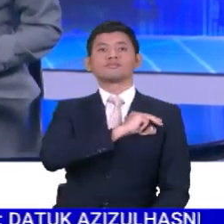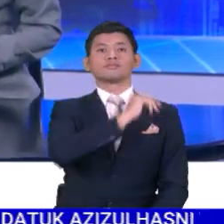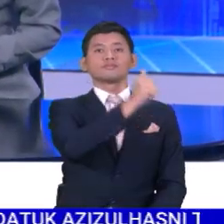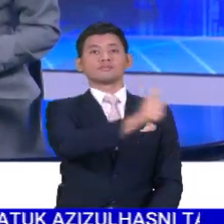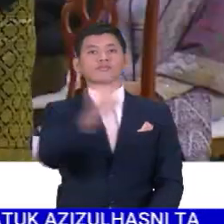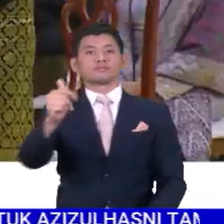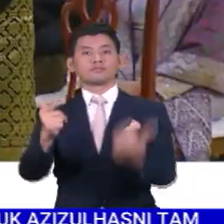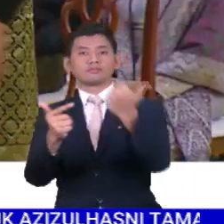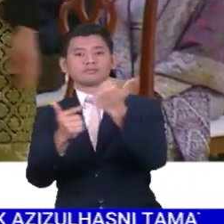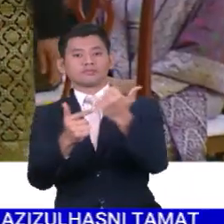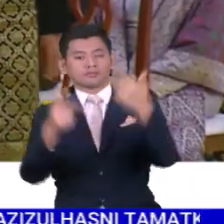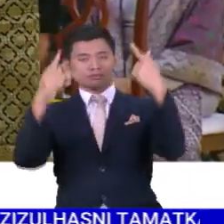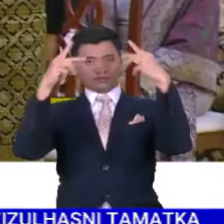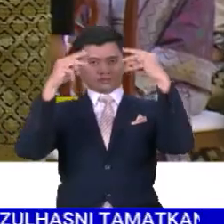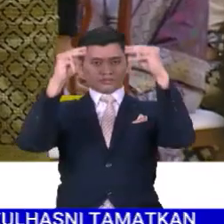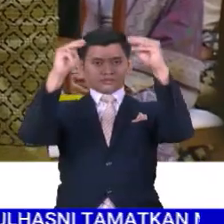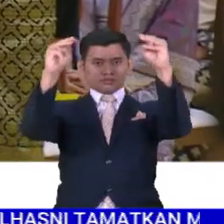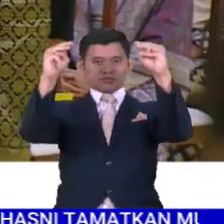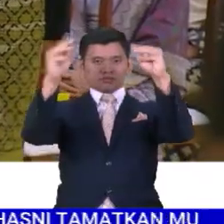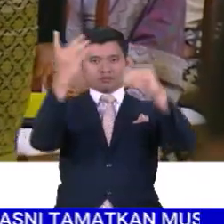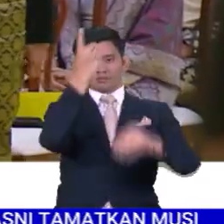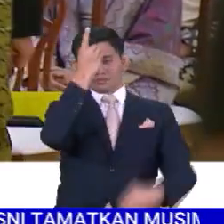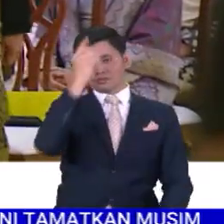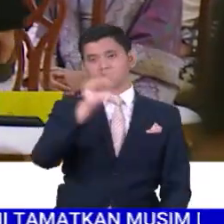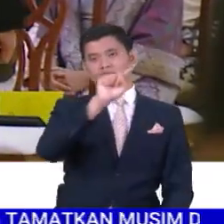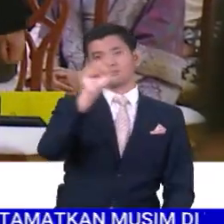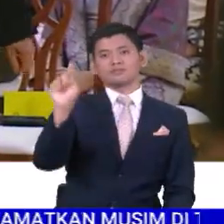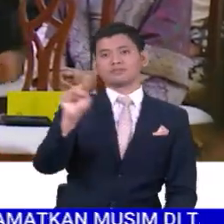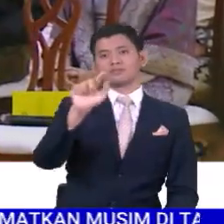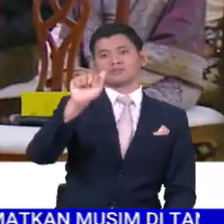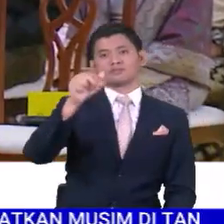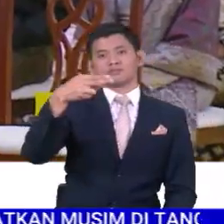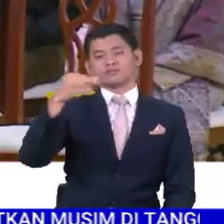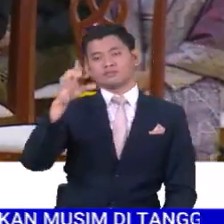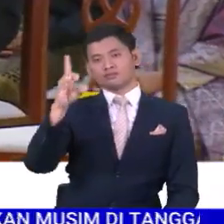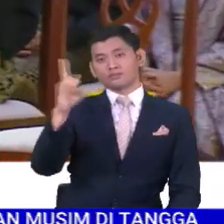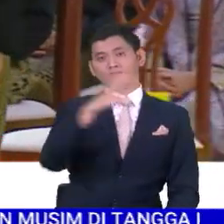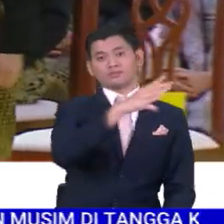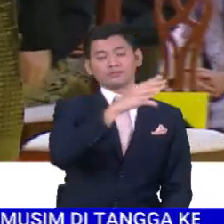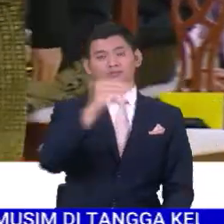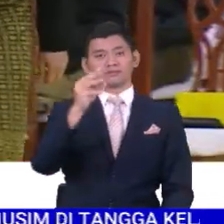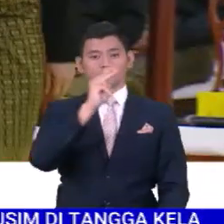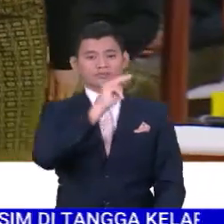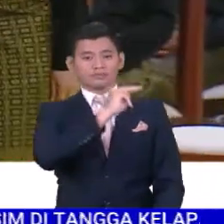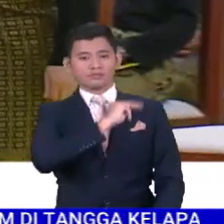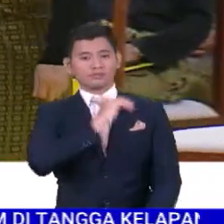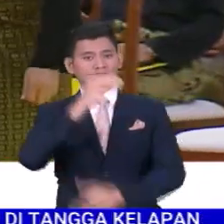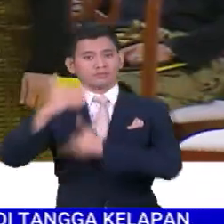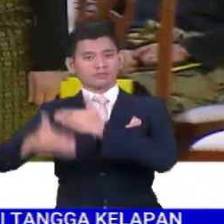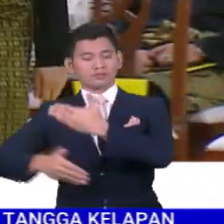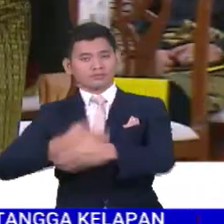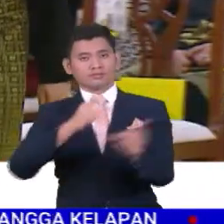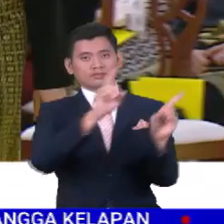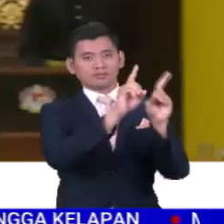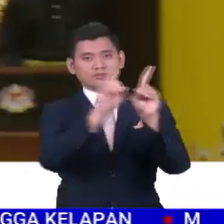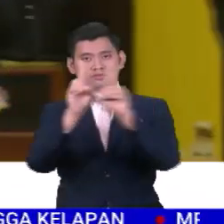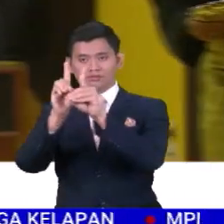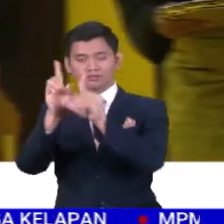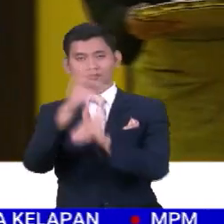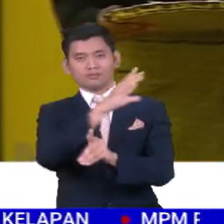beranda menteri dan Hamidi yang juga menteri kemajuan desa dan wilayah